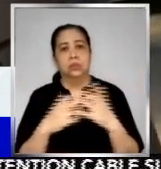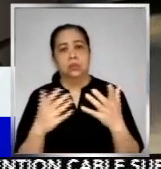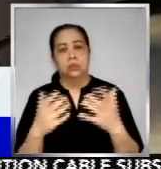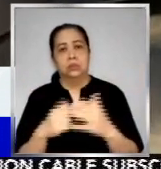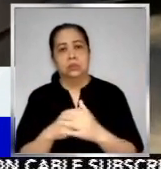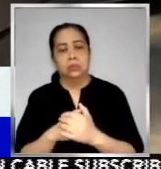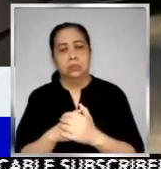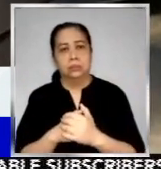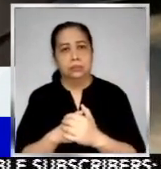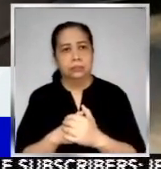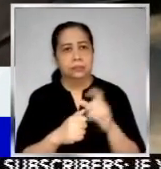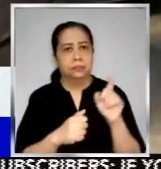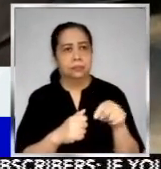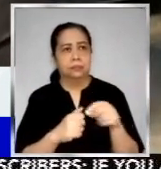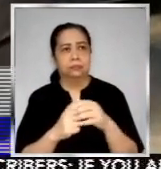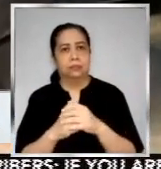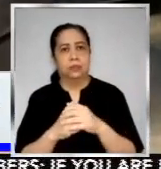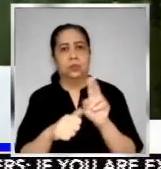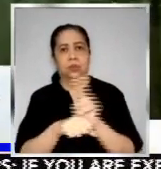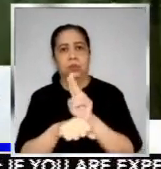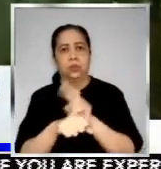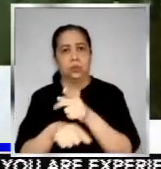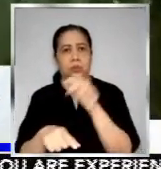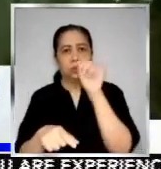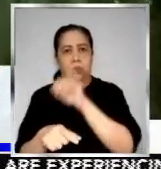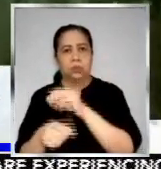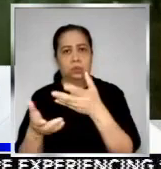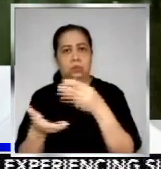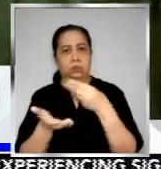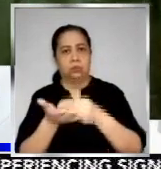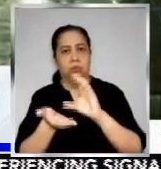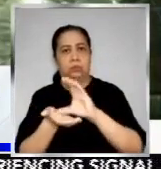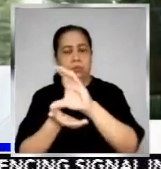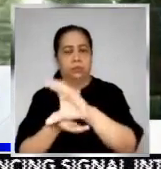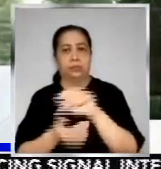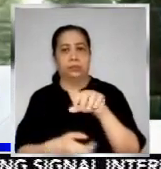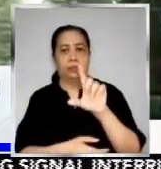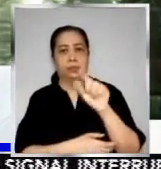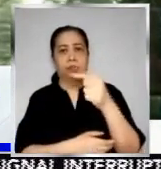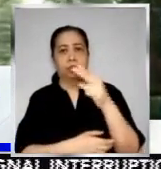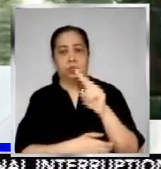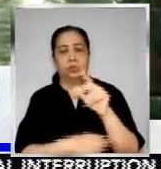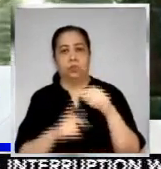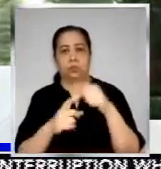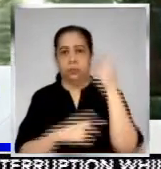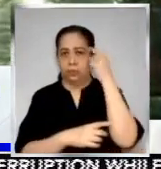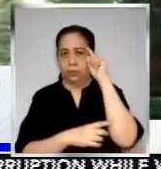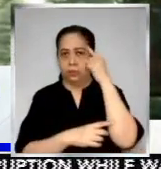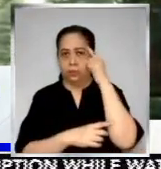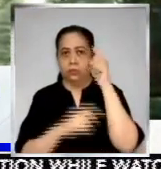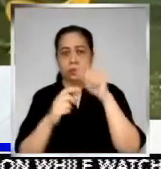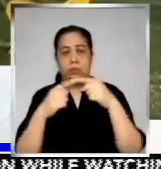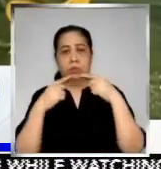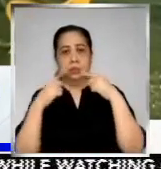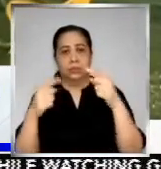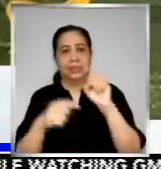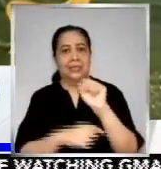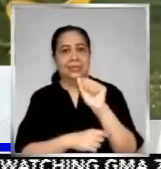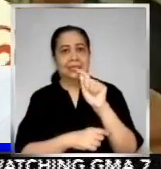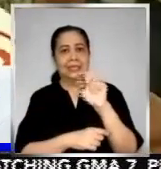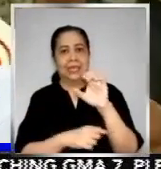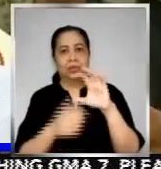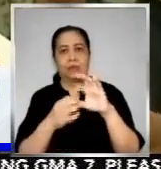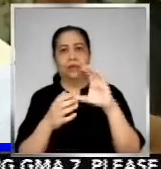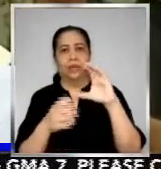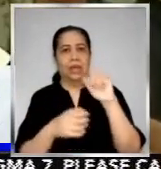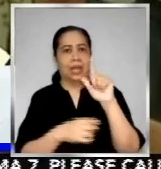dapat gamitin nila yung kanilang resources. Ang lokal na pamahalaan naman, pinag-iisipan pa kung magdedeklara ng state of calamity.